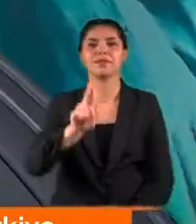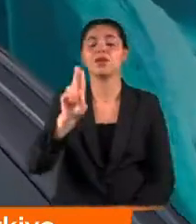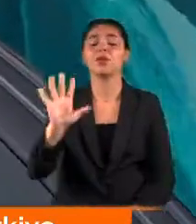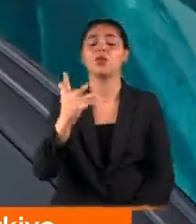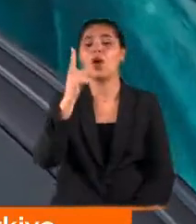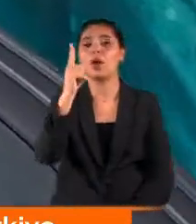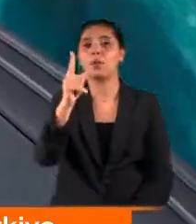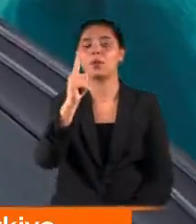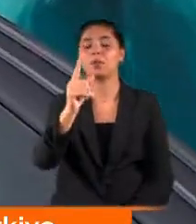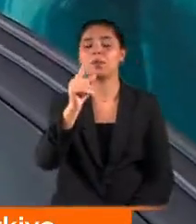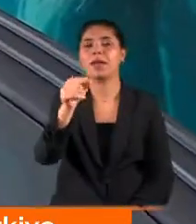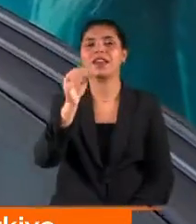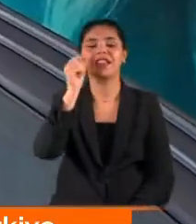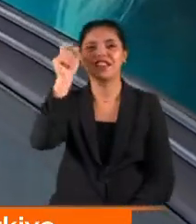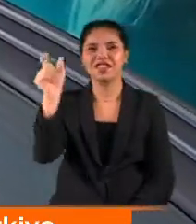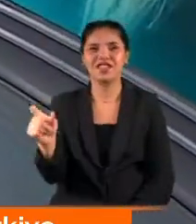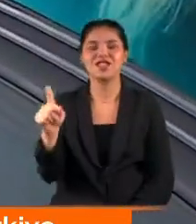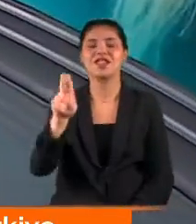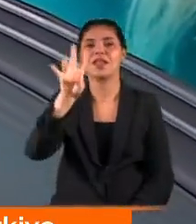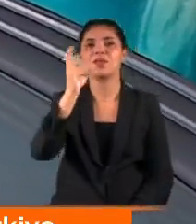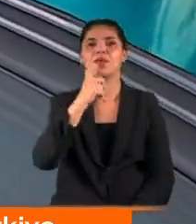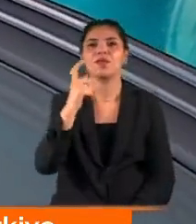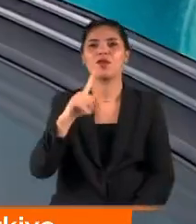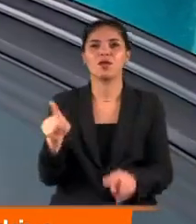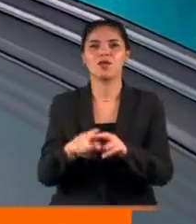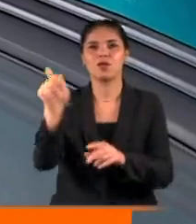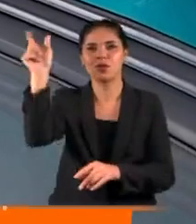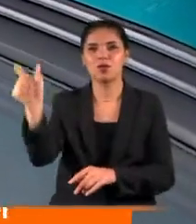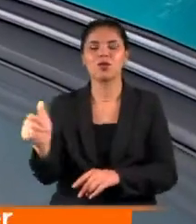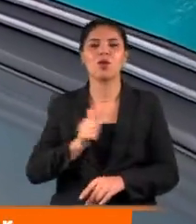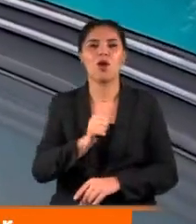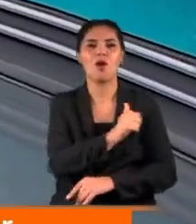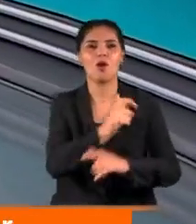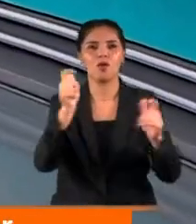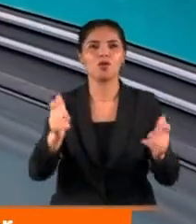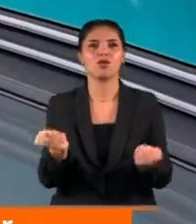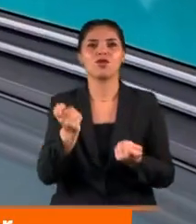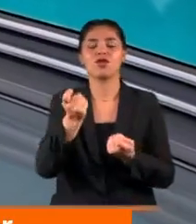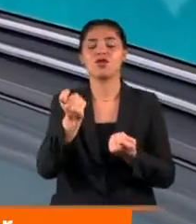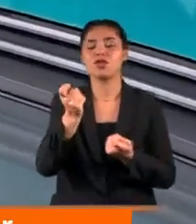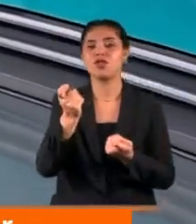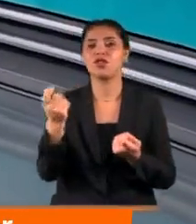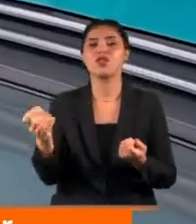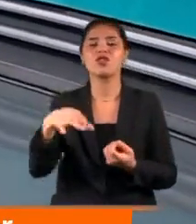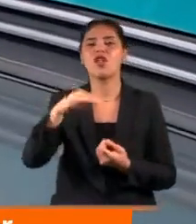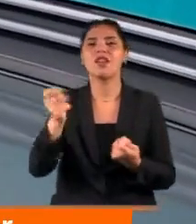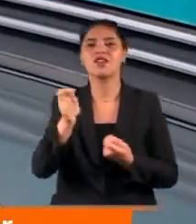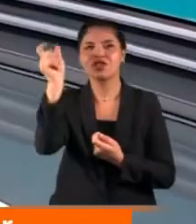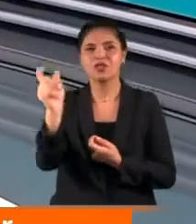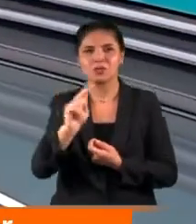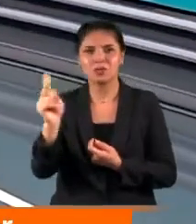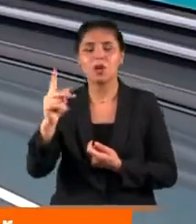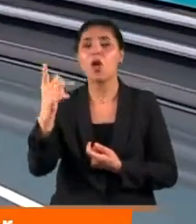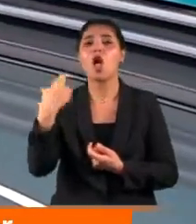İlginç bir portre. 74 yaşındaki Nusret Doğan Ordu'nun Perşembe ilçesinde yıllardır çaycılık yapıyor. Babası da dedesi de çaycı olan Doğan'ın en büyük